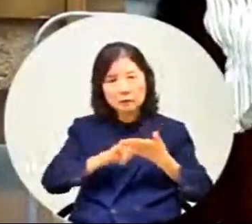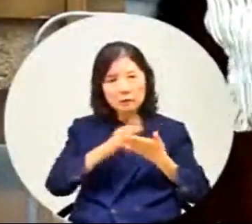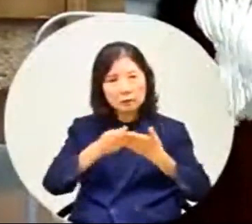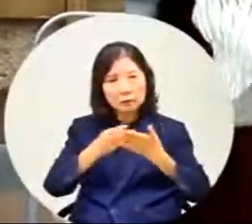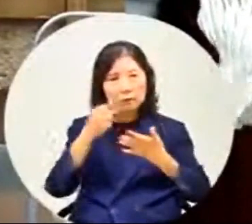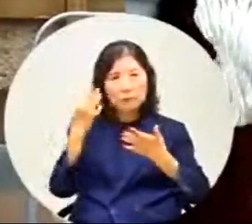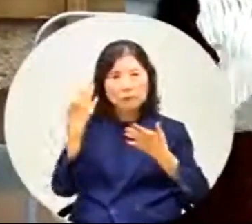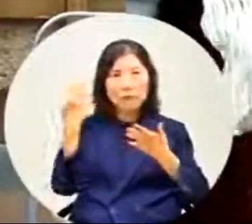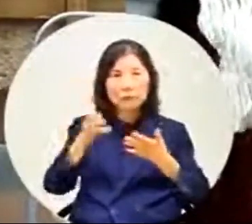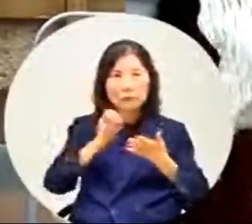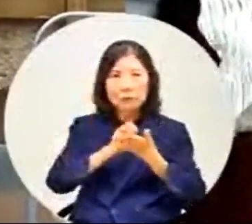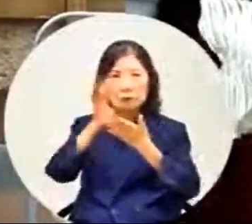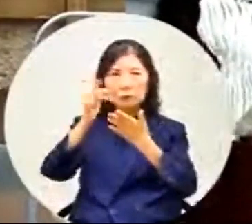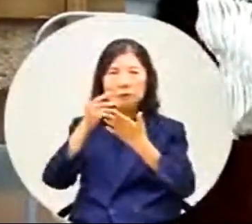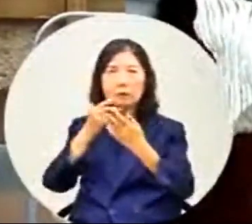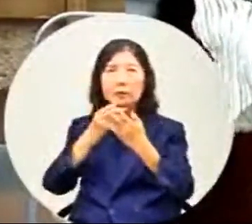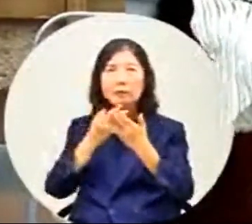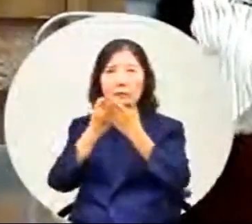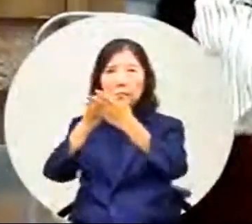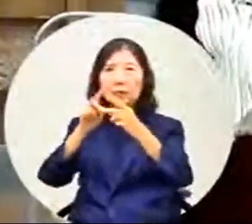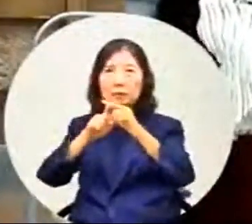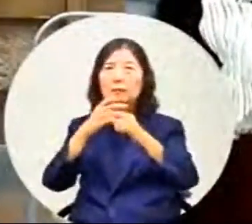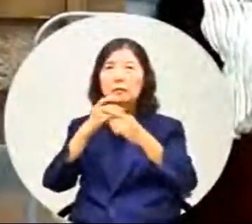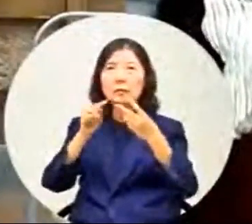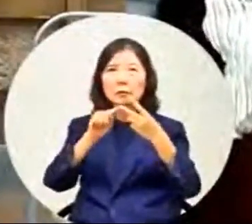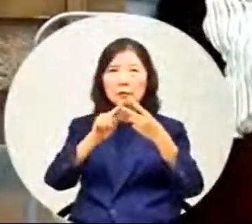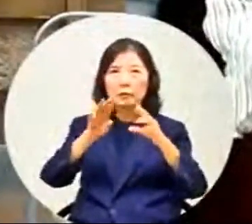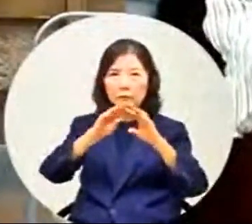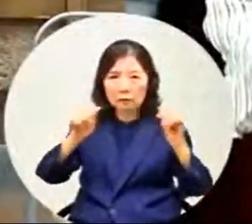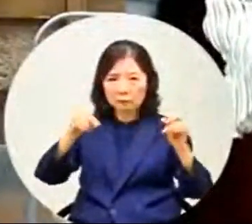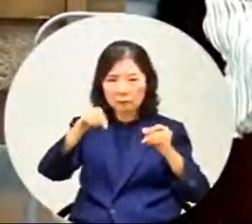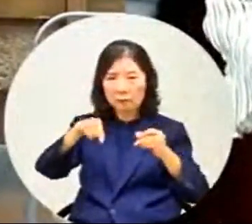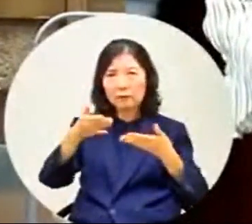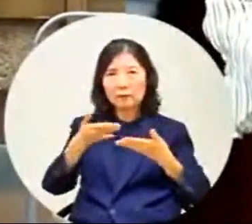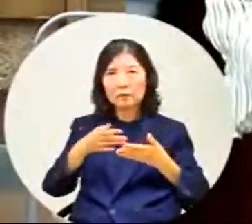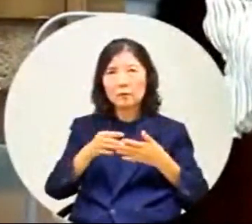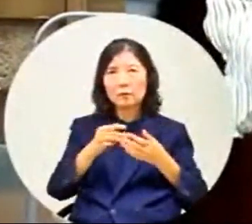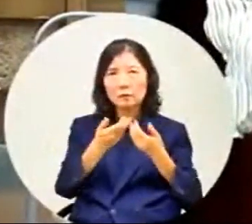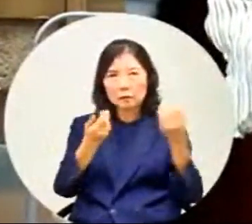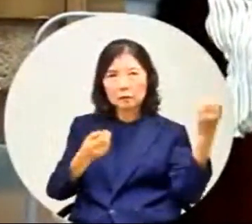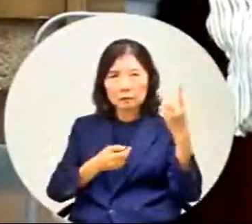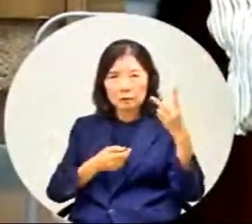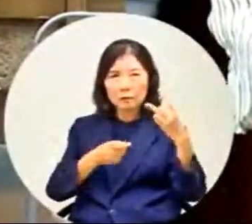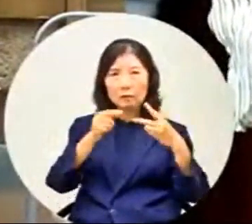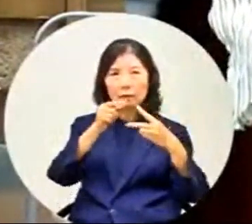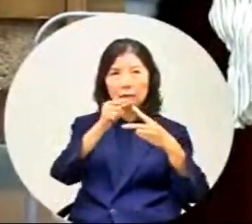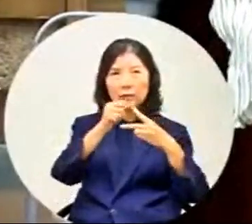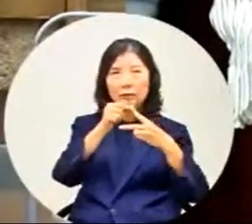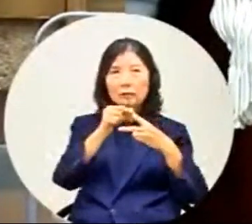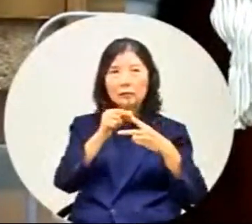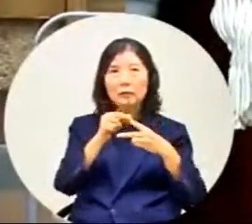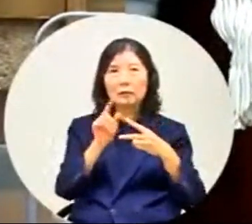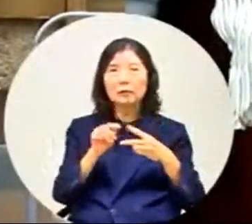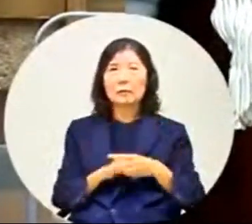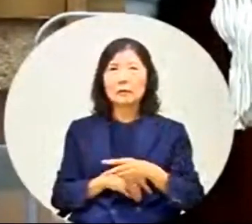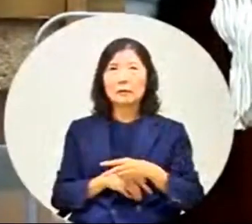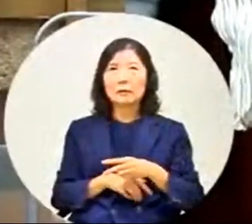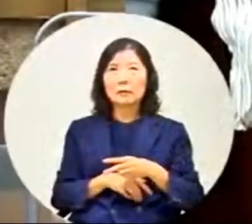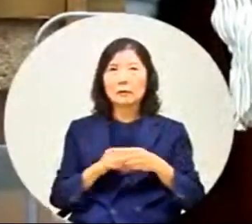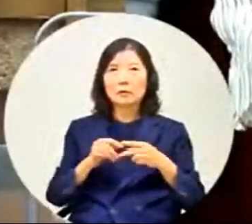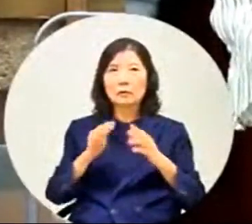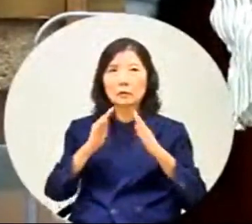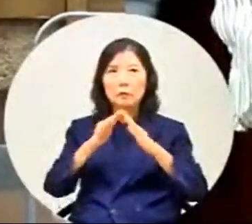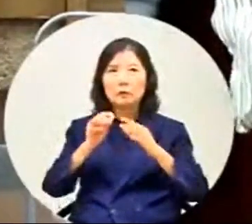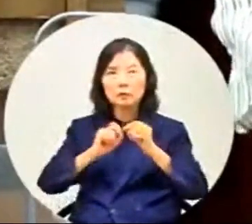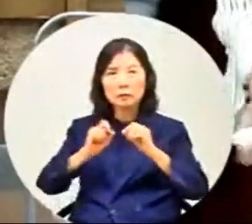中央。那第二个部分是针对土地的部分，那还有分两个小项了哈。那第一个小项就是以都市